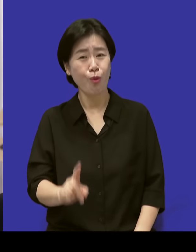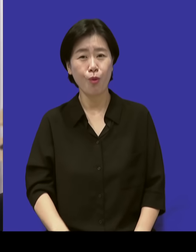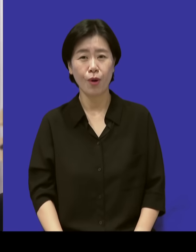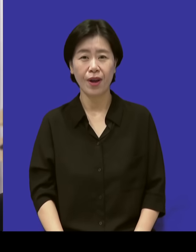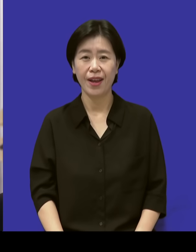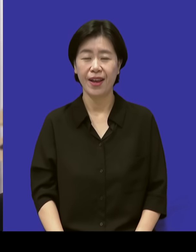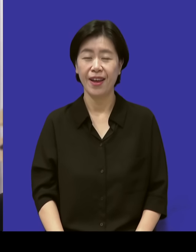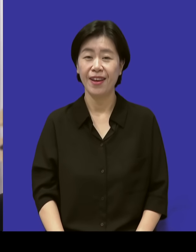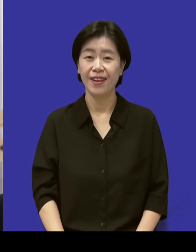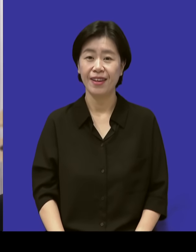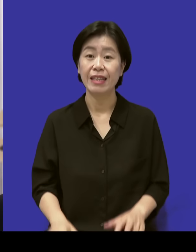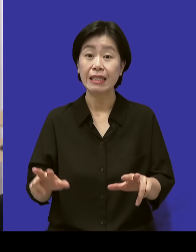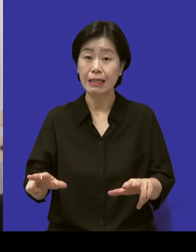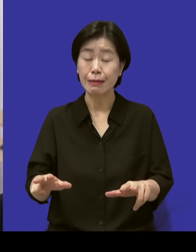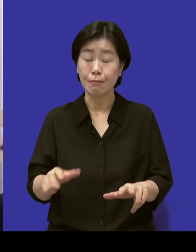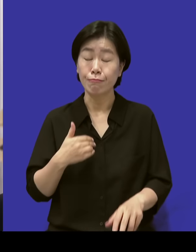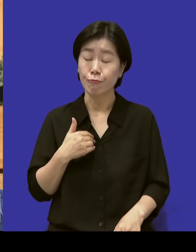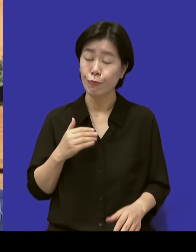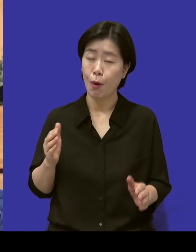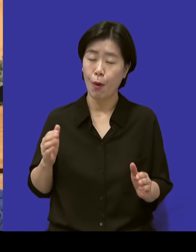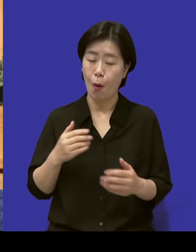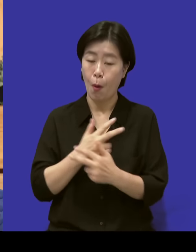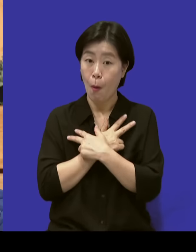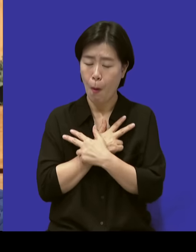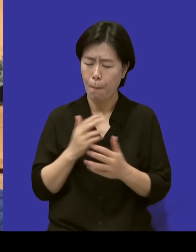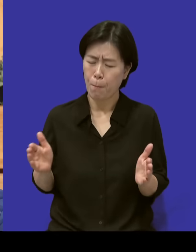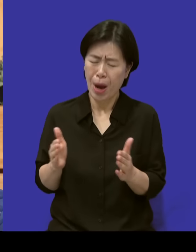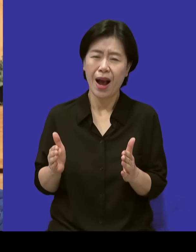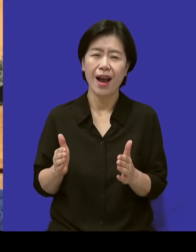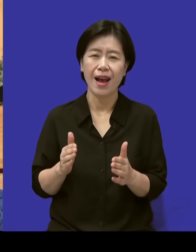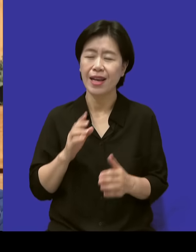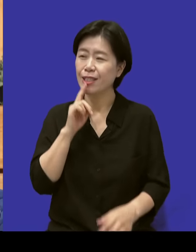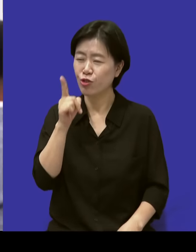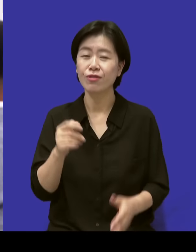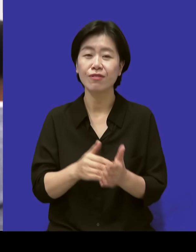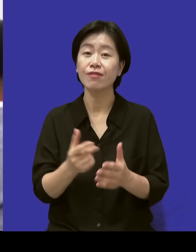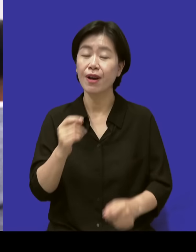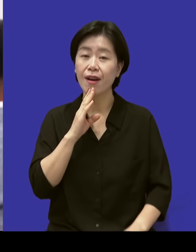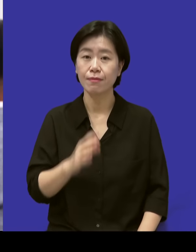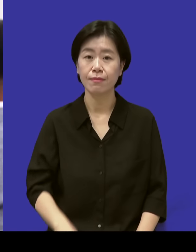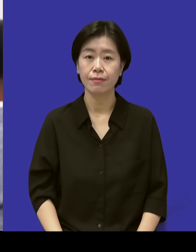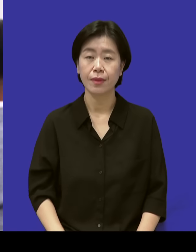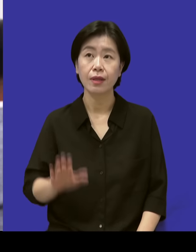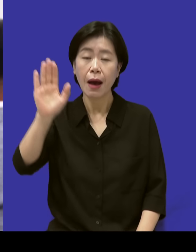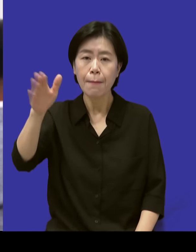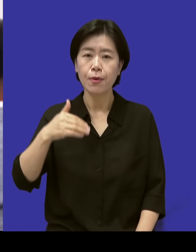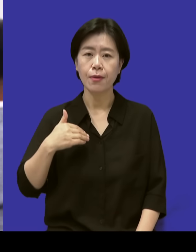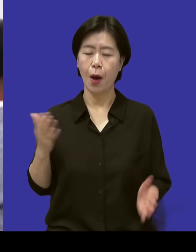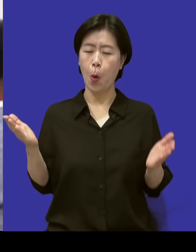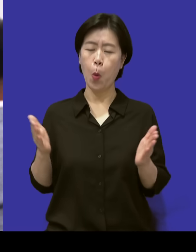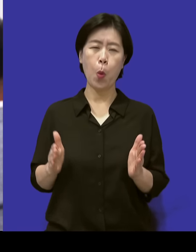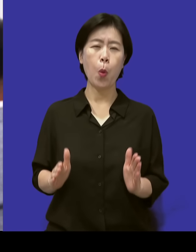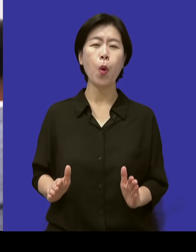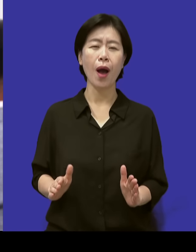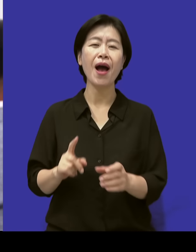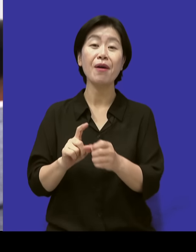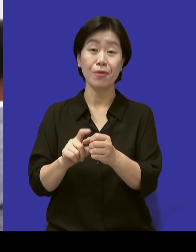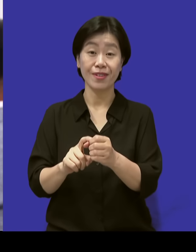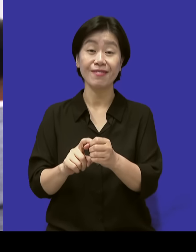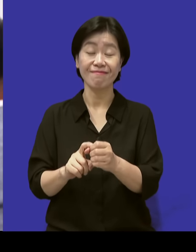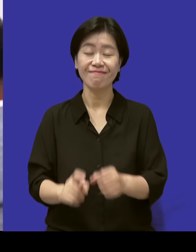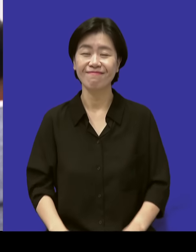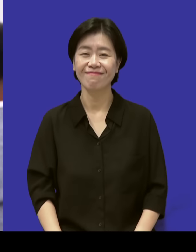아, 지금 예. 좀 작은 걸 신청해가지고 제가. 아, 왜요? 좀 날씬하게 보이려고 그러신 거예요? 왜? 이제 날씬할 것을 대비해서 예, 제가